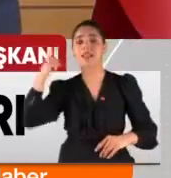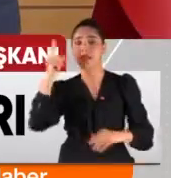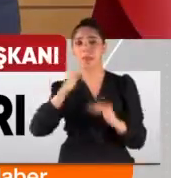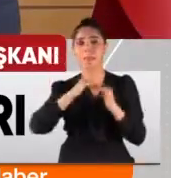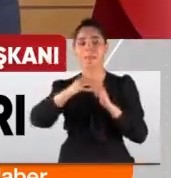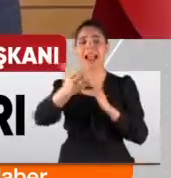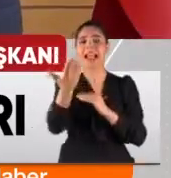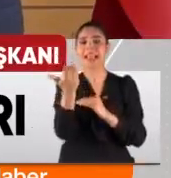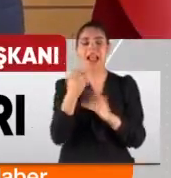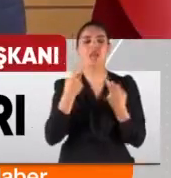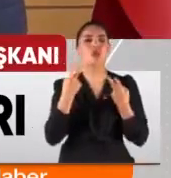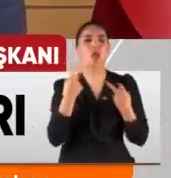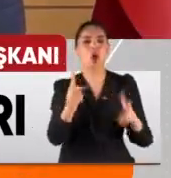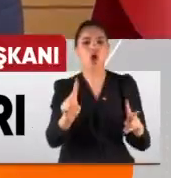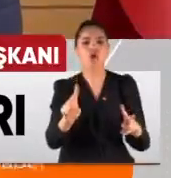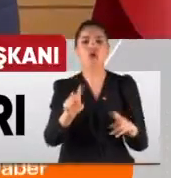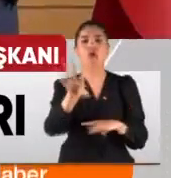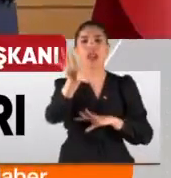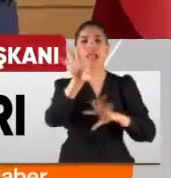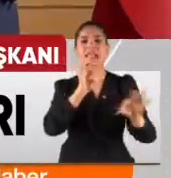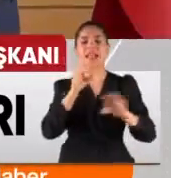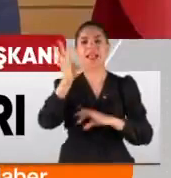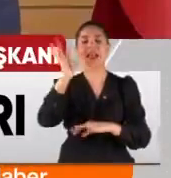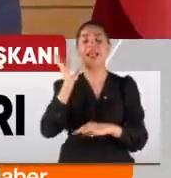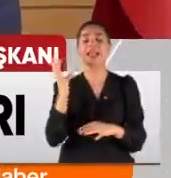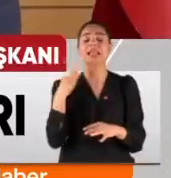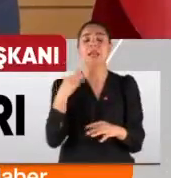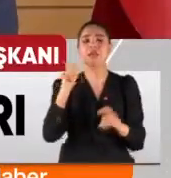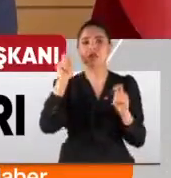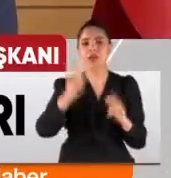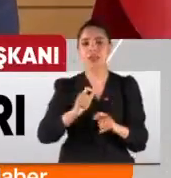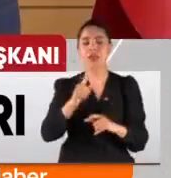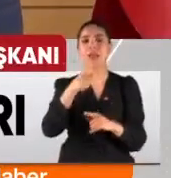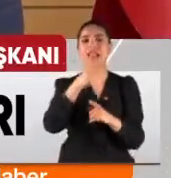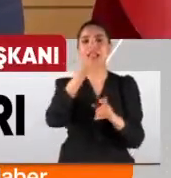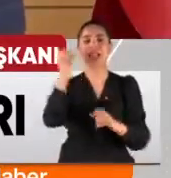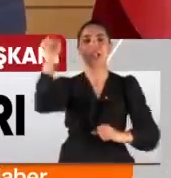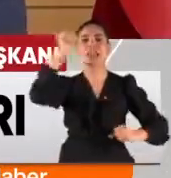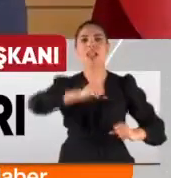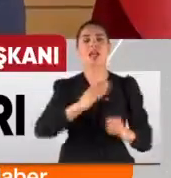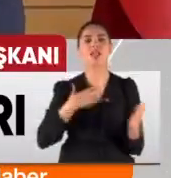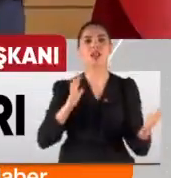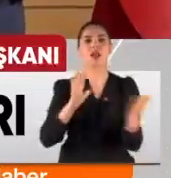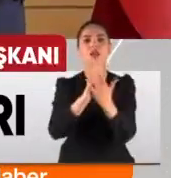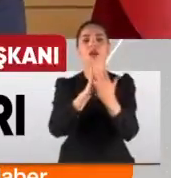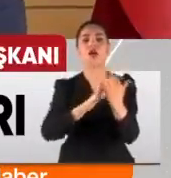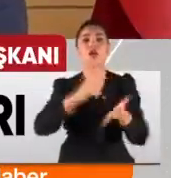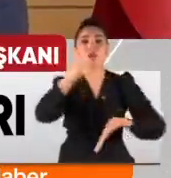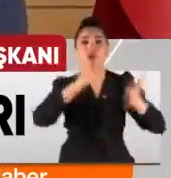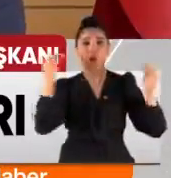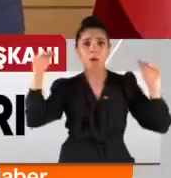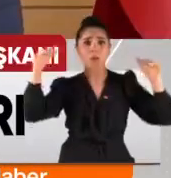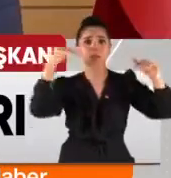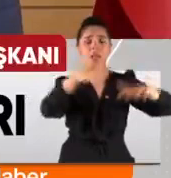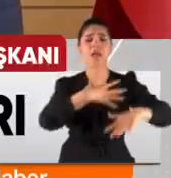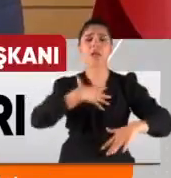geleceğine, özgürlüğüne ve seçtiği temsilcilerine yönelen bir silahlı kalkışmaya karşı bilfiil sokağa inerek